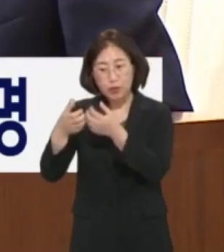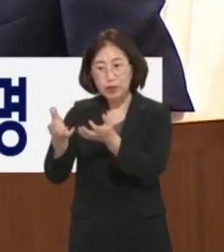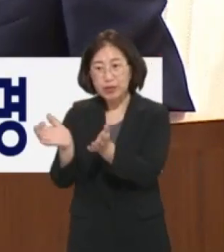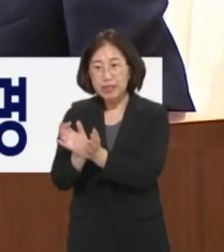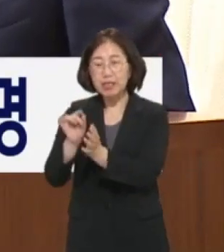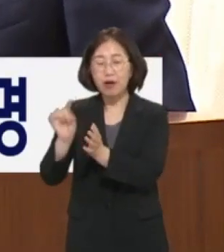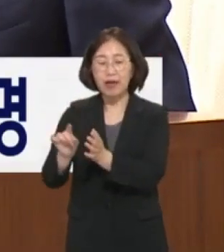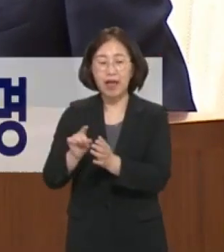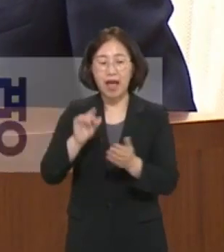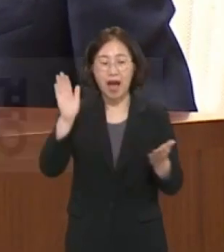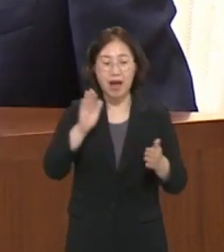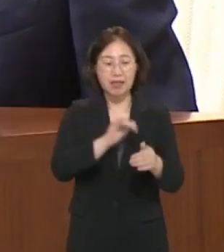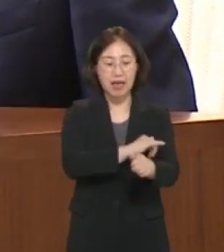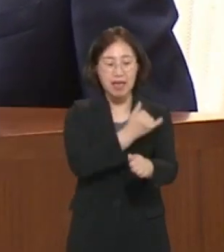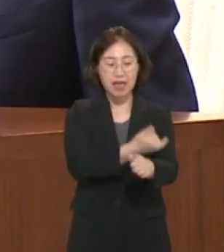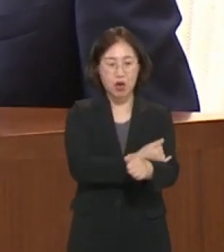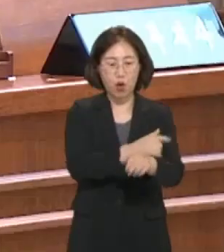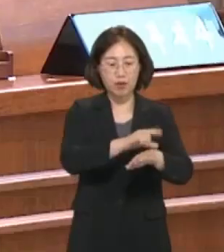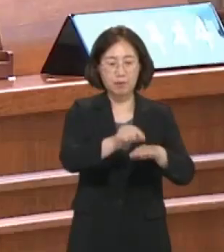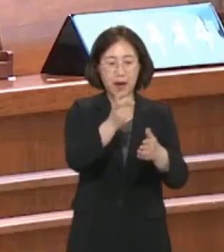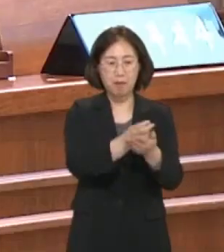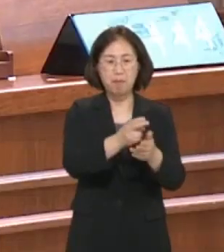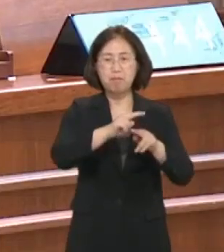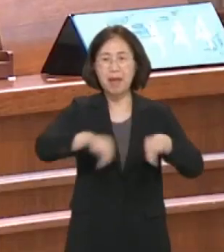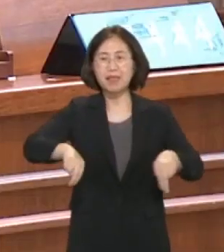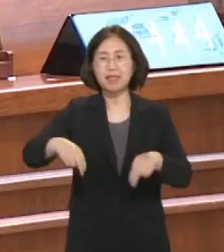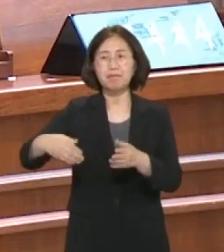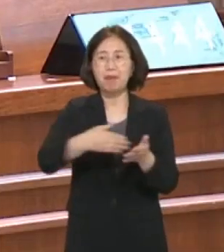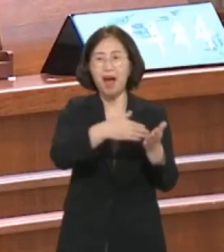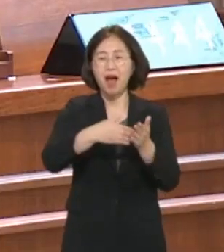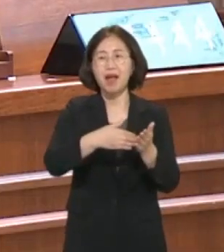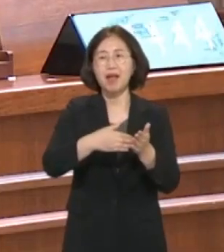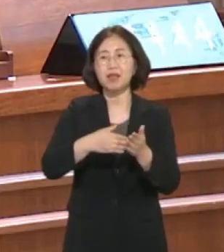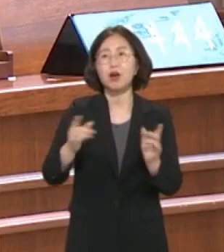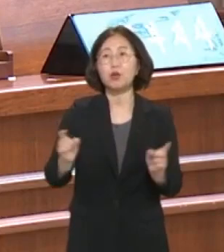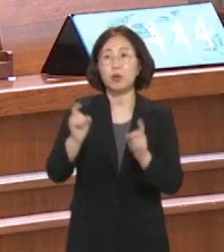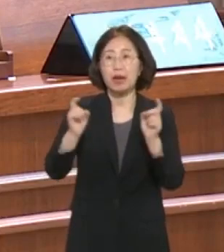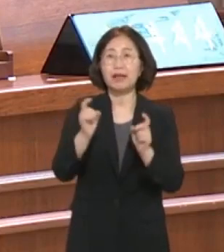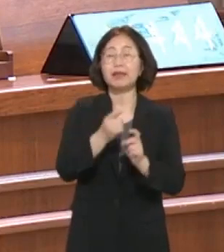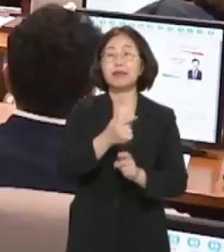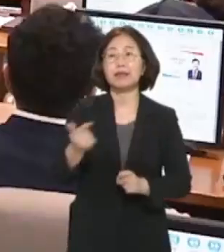중심으로 학생 인권조례 폐지 청구가 추진되면서 논란이 커지고 있습니다.